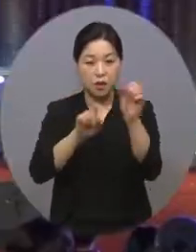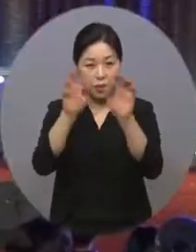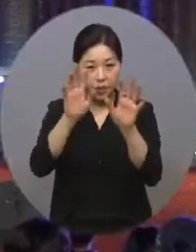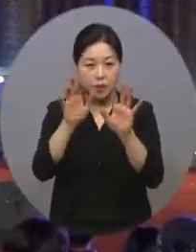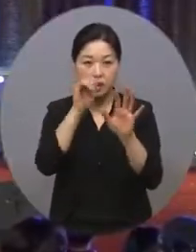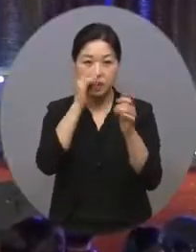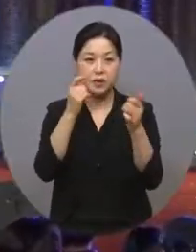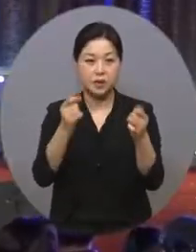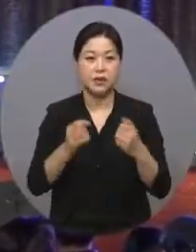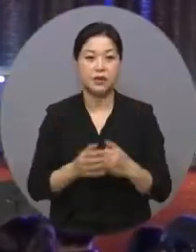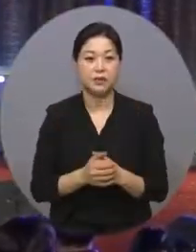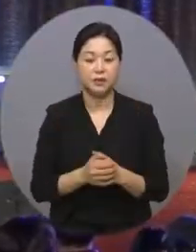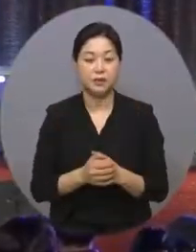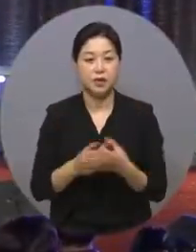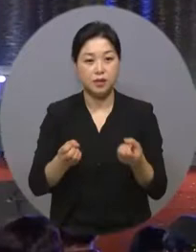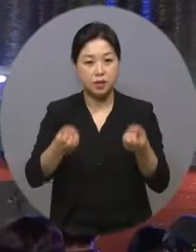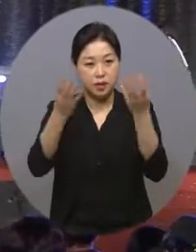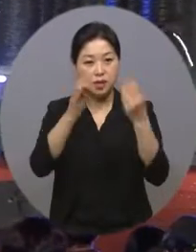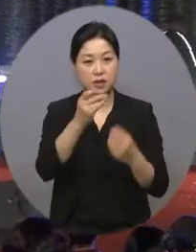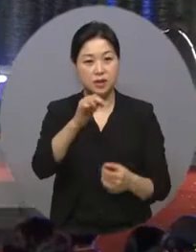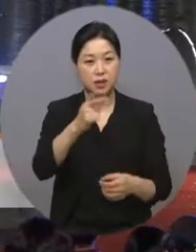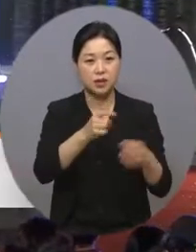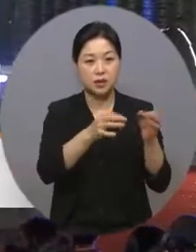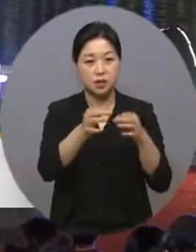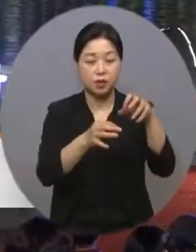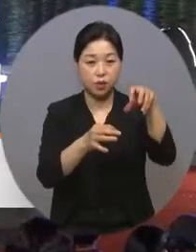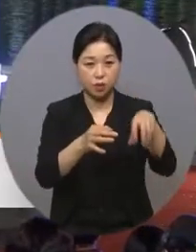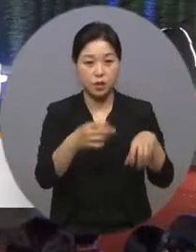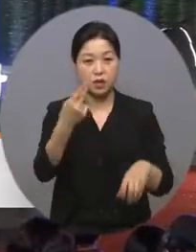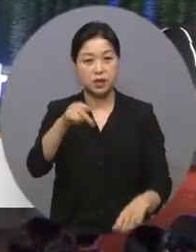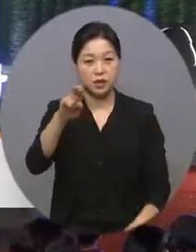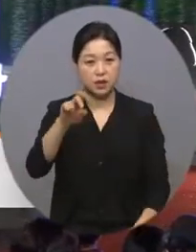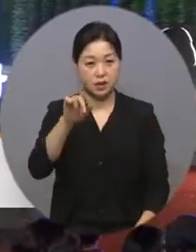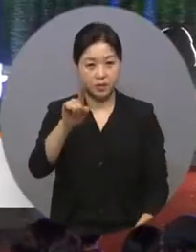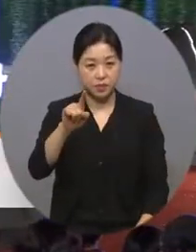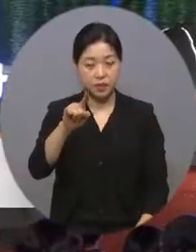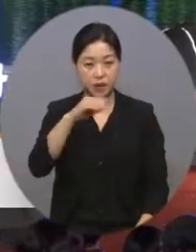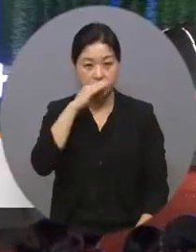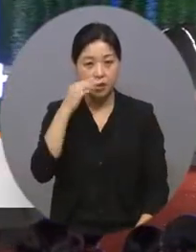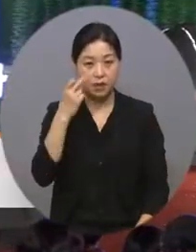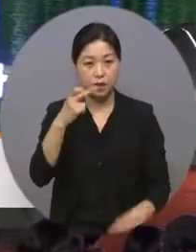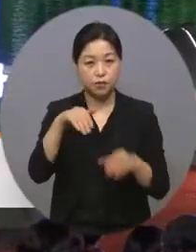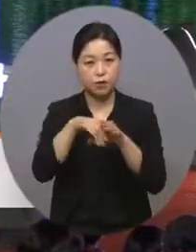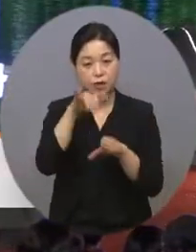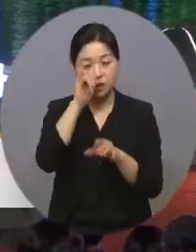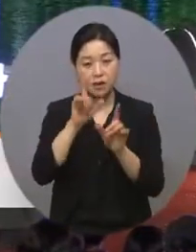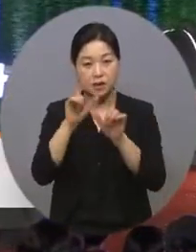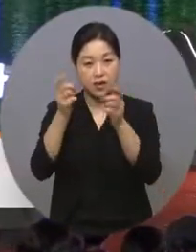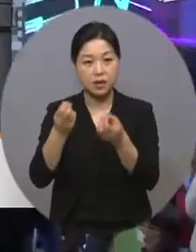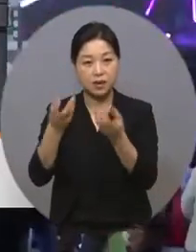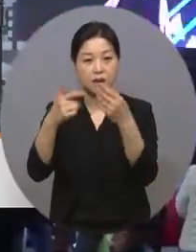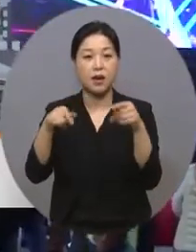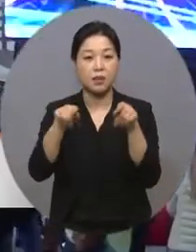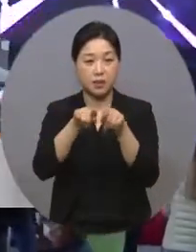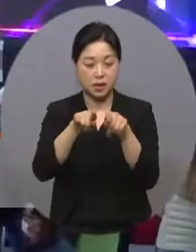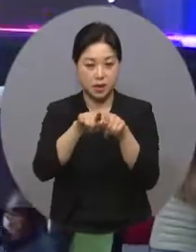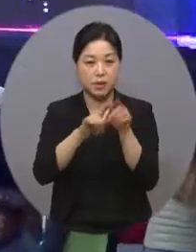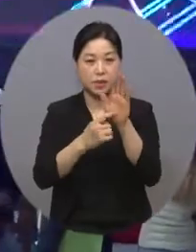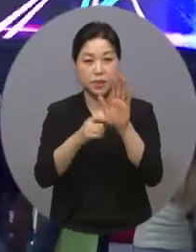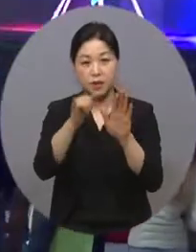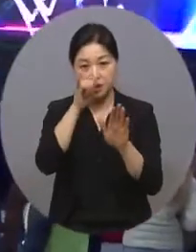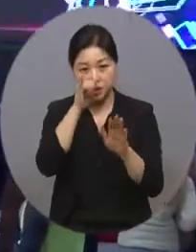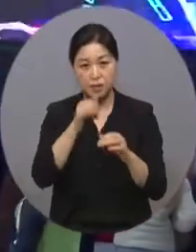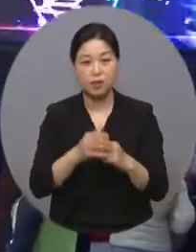이날 축제는 예산 장터 성국 축제와 2021 예산군 문화가 있는 날 행사와 연계하여 개최되었으며 위드